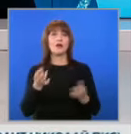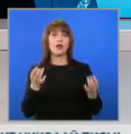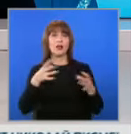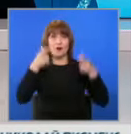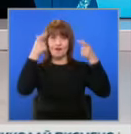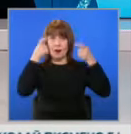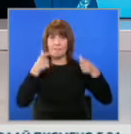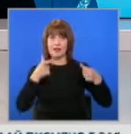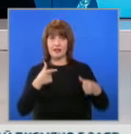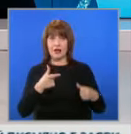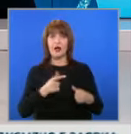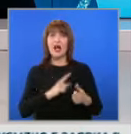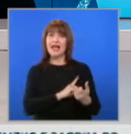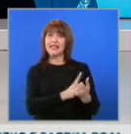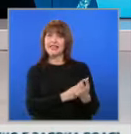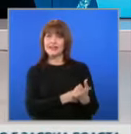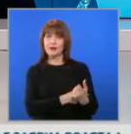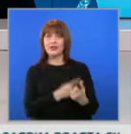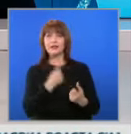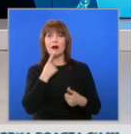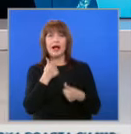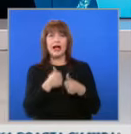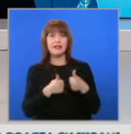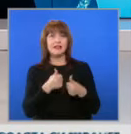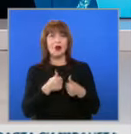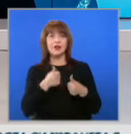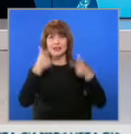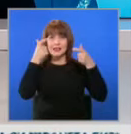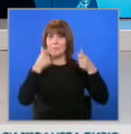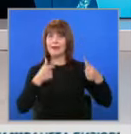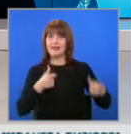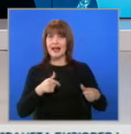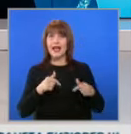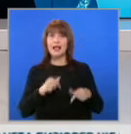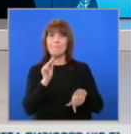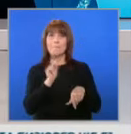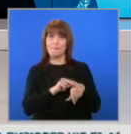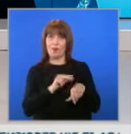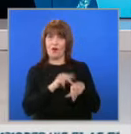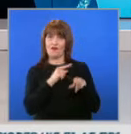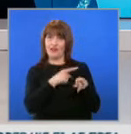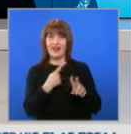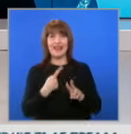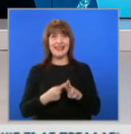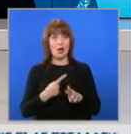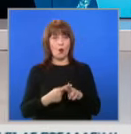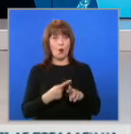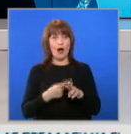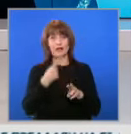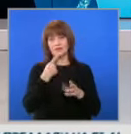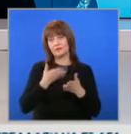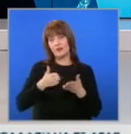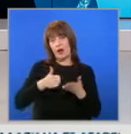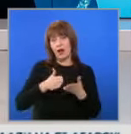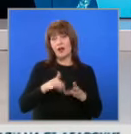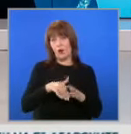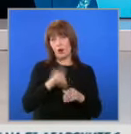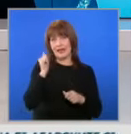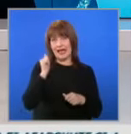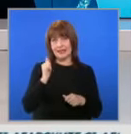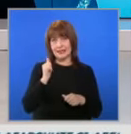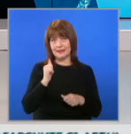една от най-силните спрягани кандидатури за патриарх, тази на пловдивския митрополит Николай Бешков, беше оттеглена.